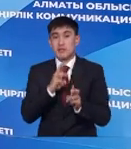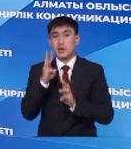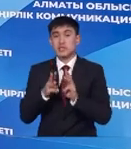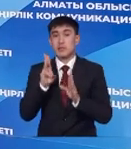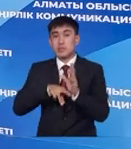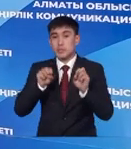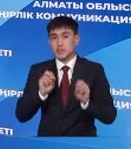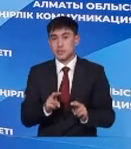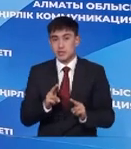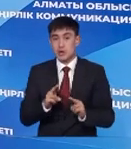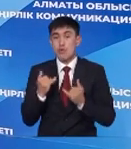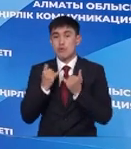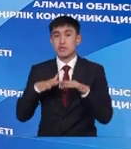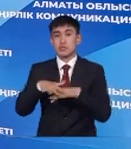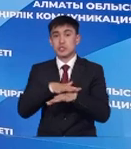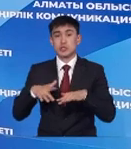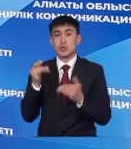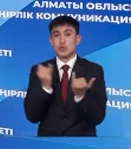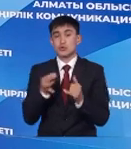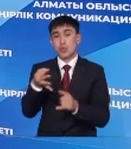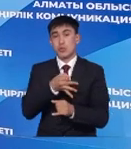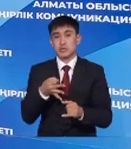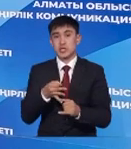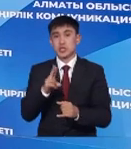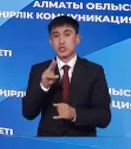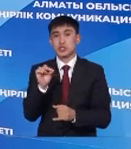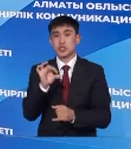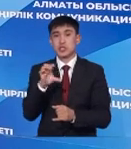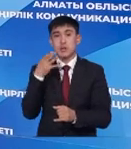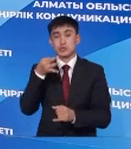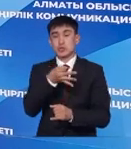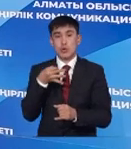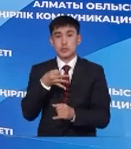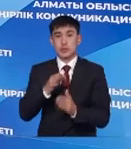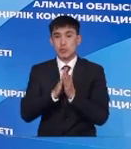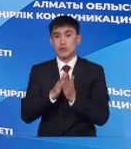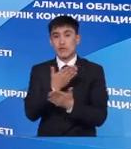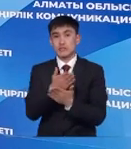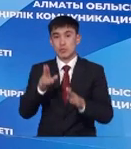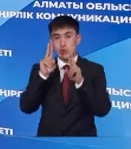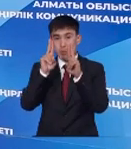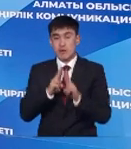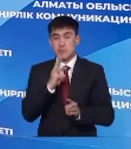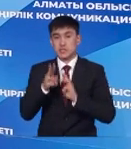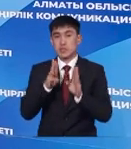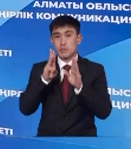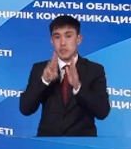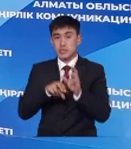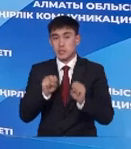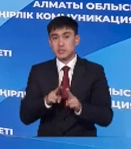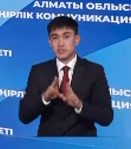пожарной безопасности. Уважаемые жители и гости области, ДЧС Алматинской области призывает вас соблюдать правила пожарной